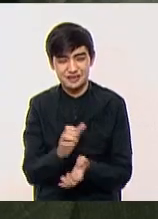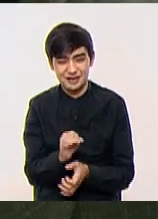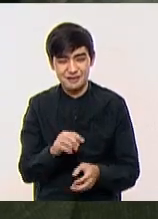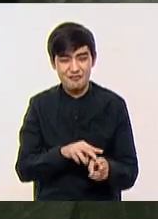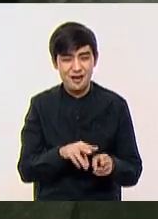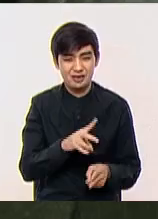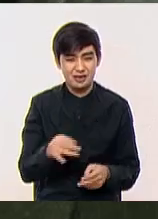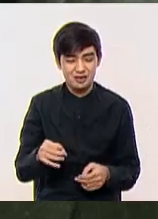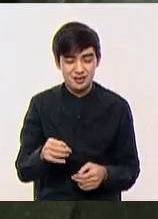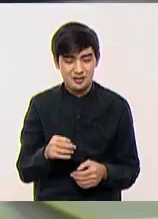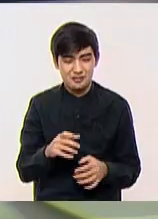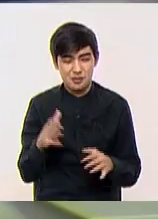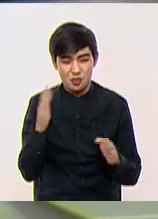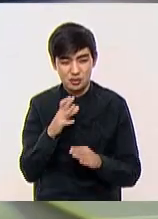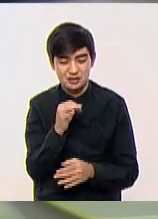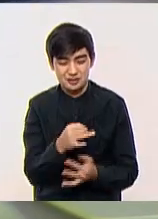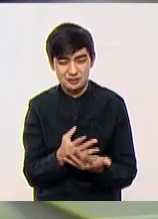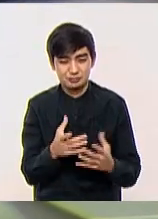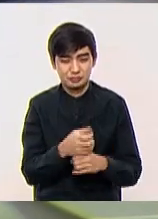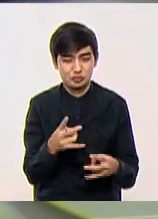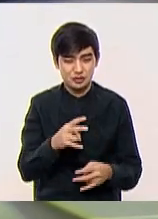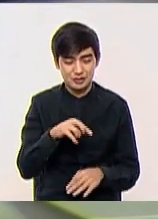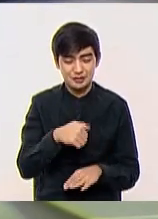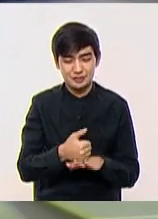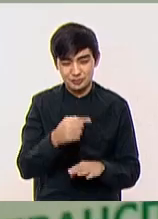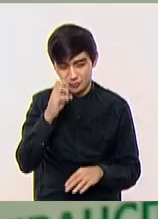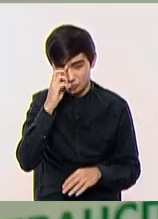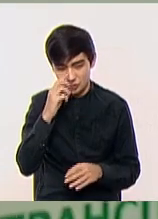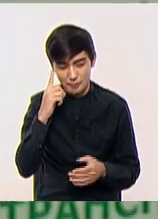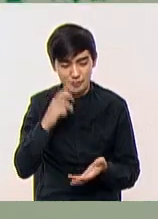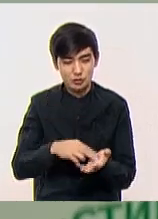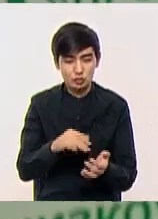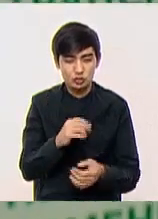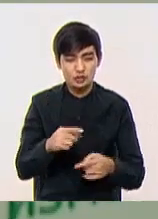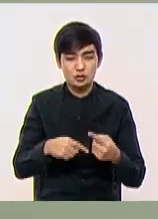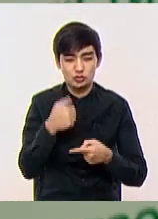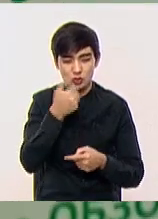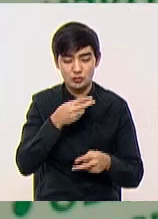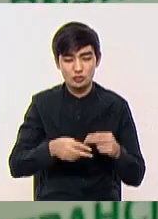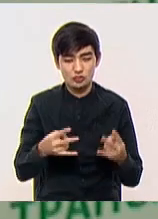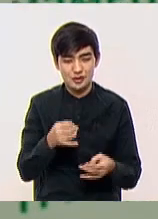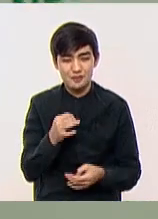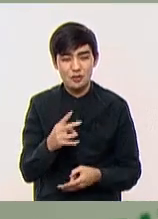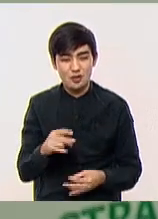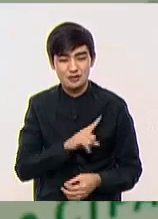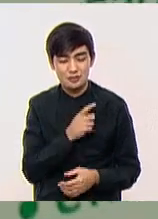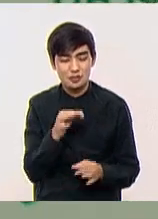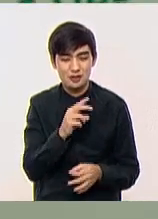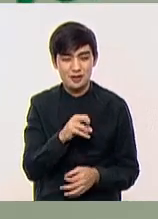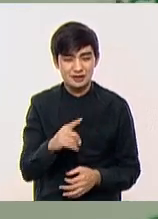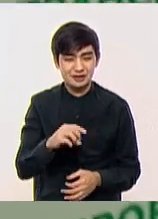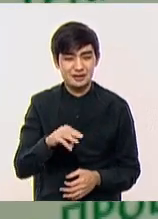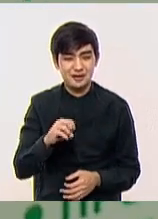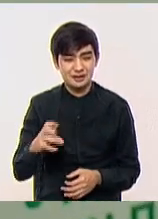губительно влияющих на мировой климат. Соответствующий госплан должен завершиться уже в следующем году. Но, как отмечают специалисты из компании «Кастрансгаз